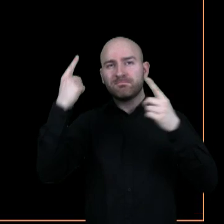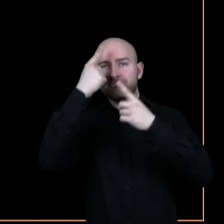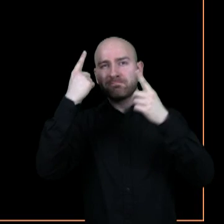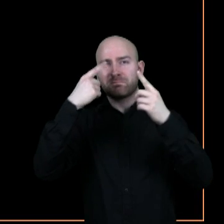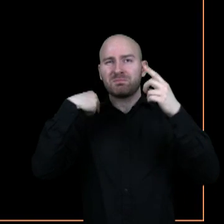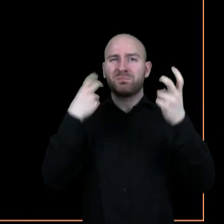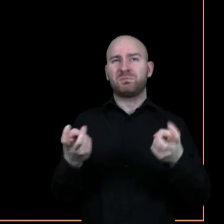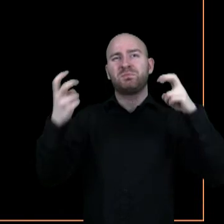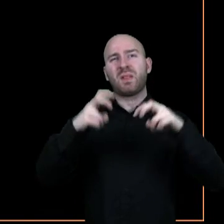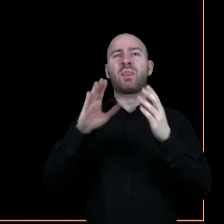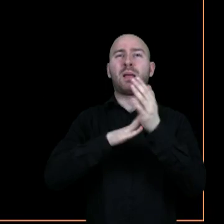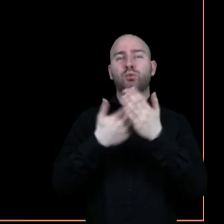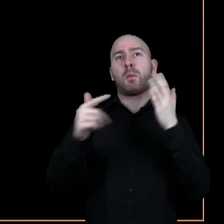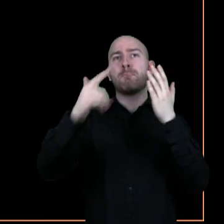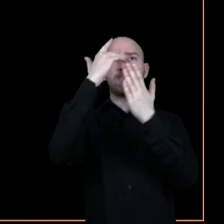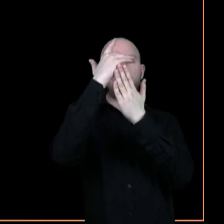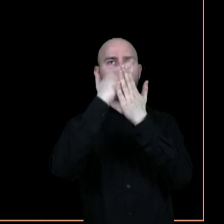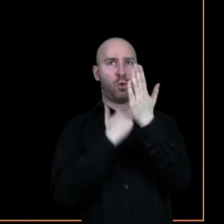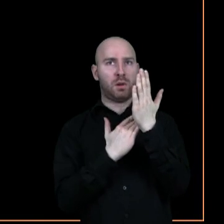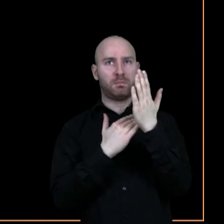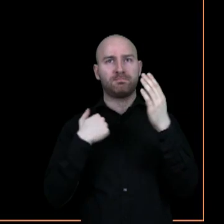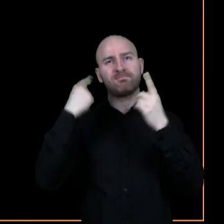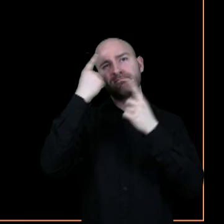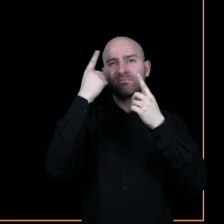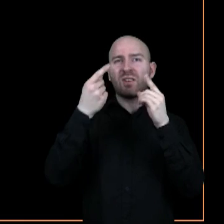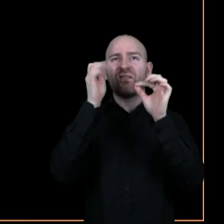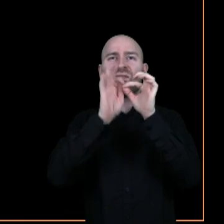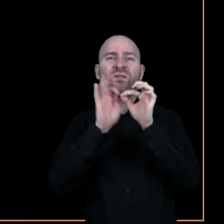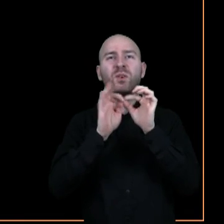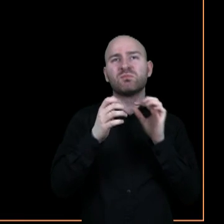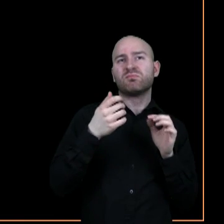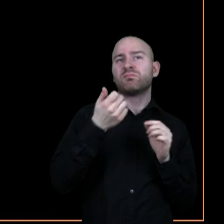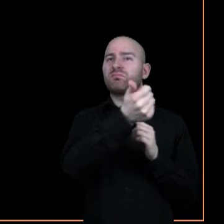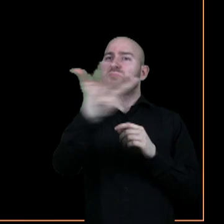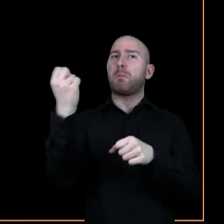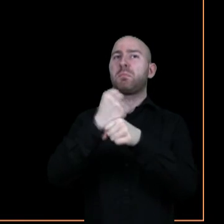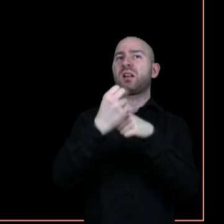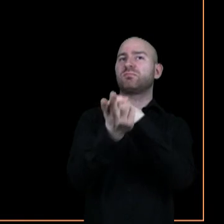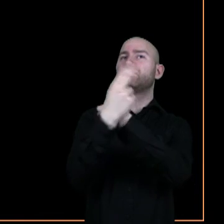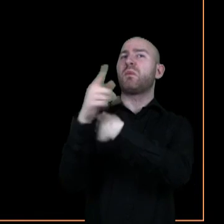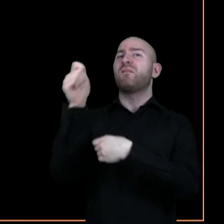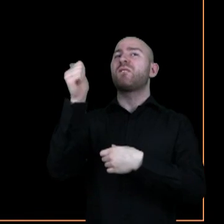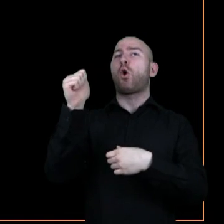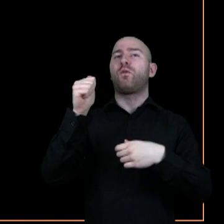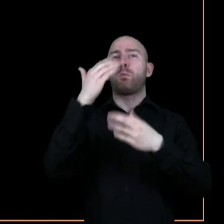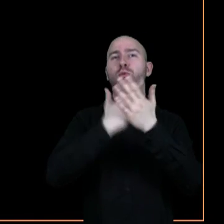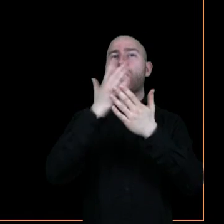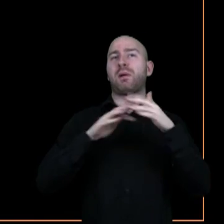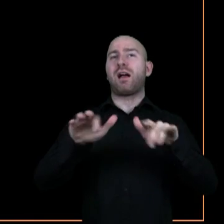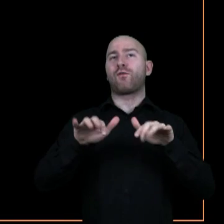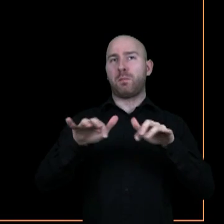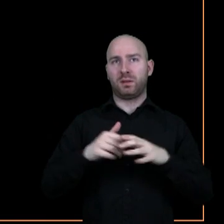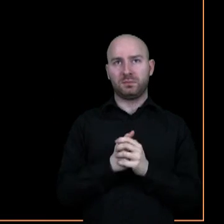W Khan Academy myślimy obecnie nad stworzeniem pewnego oprogramowania i zastanawiamy się, jaką optymalną liczbę